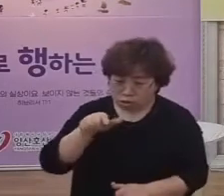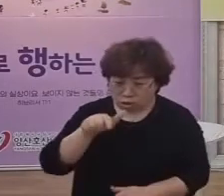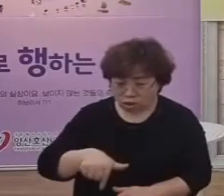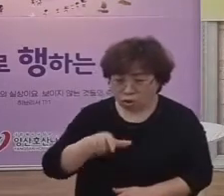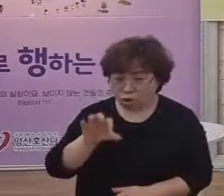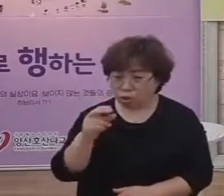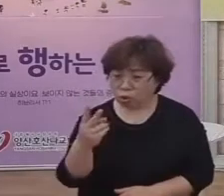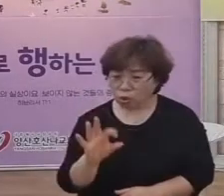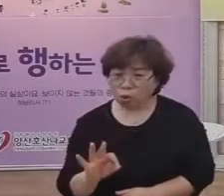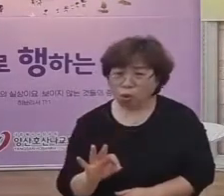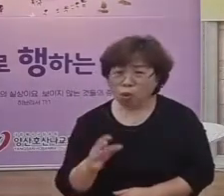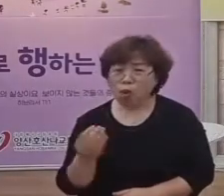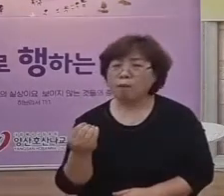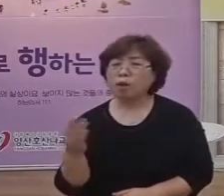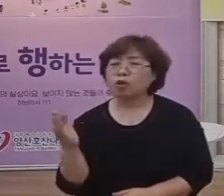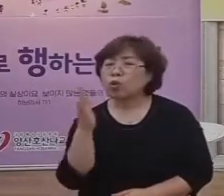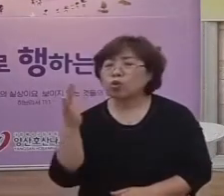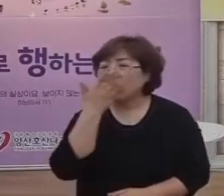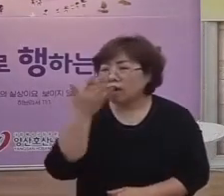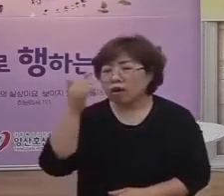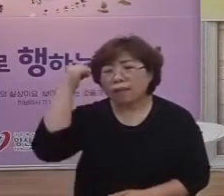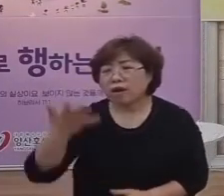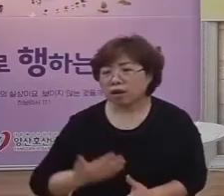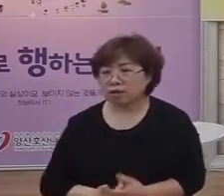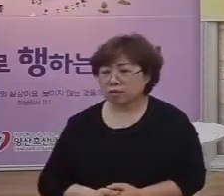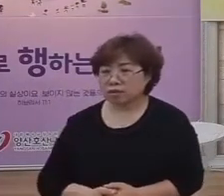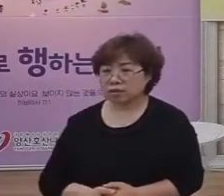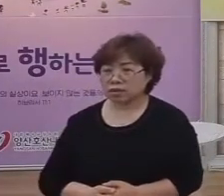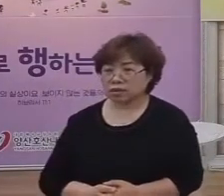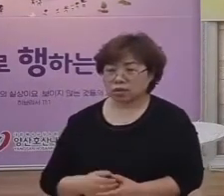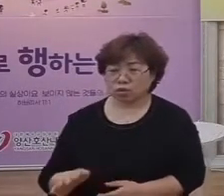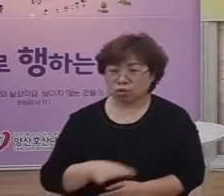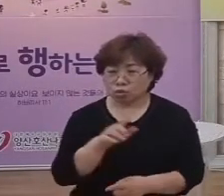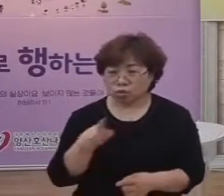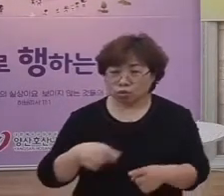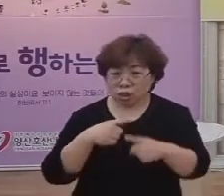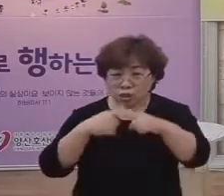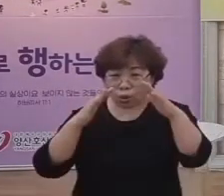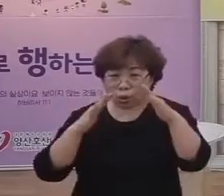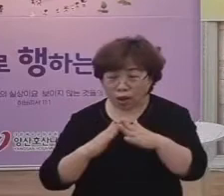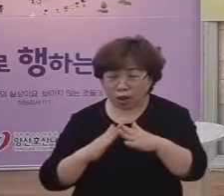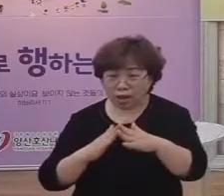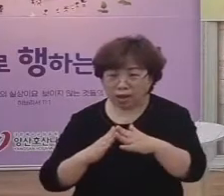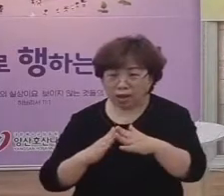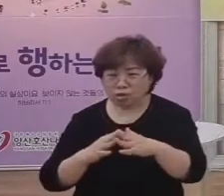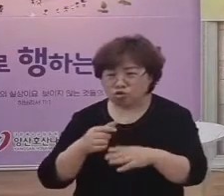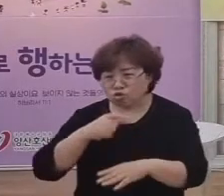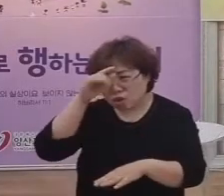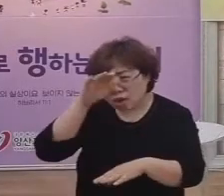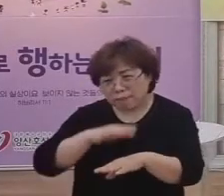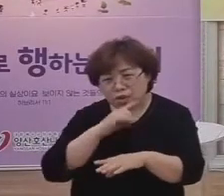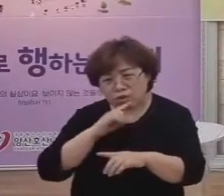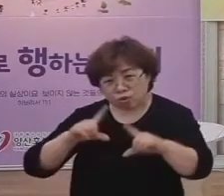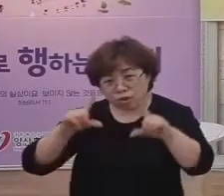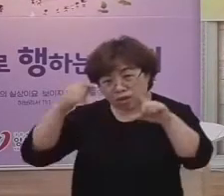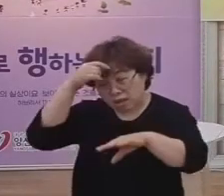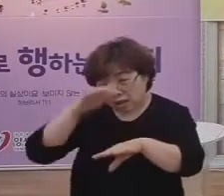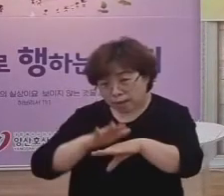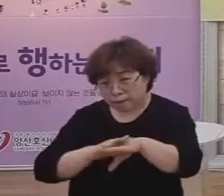새겨보십시오. 그 수많은 말씀, 우리 교회에서만도 주일 예배, 수요일 예배, 새벽 기도가 진행되고, 또